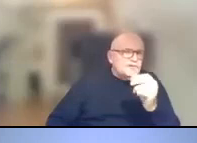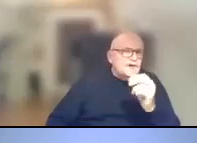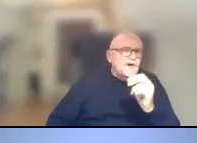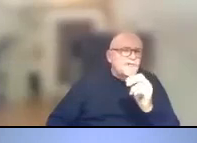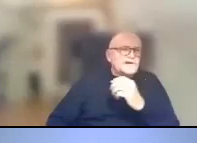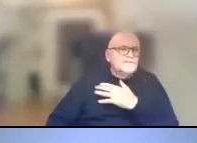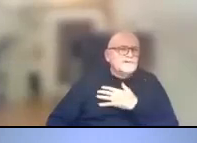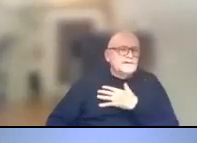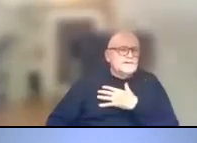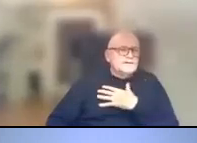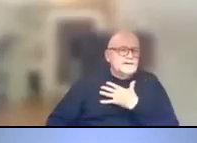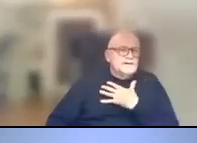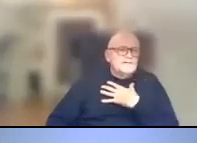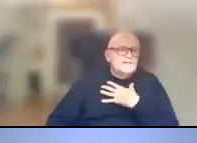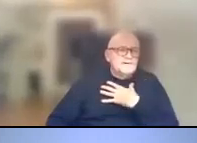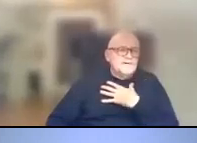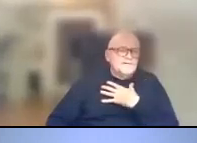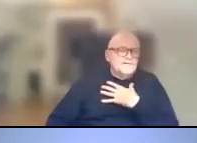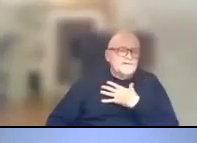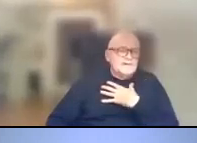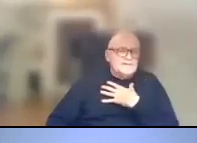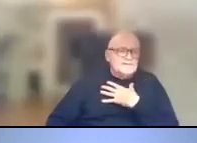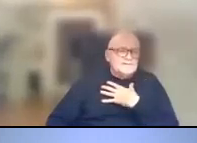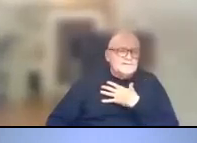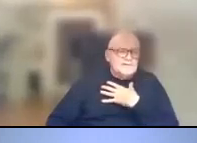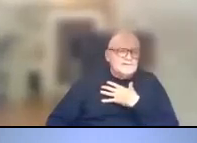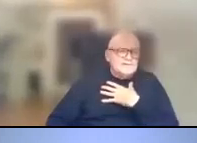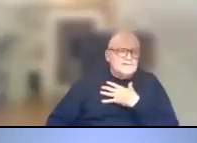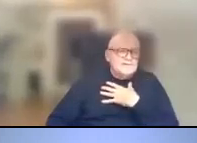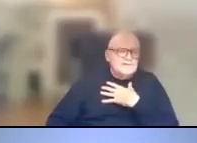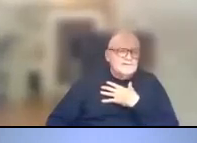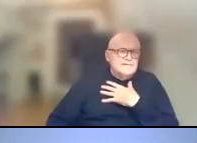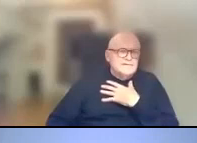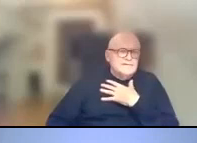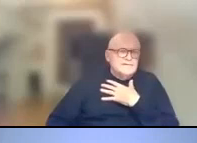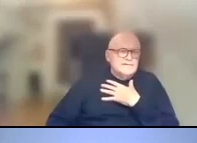Ich möchte Ihre Aufmerksamkeit lenken auf den letzten Satz.